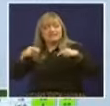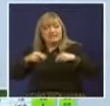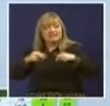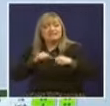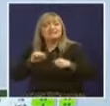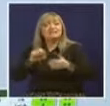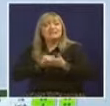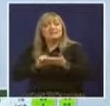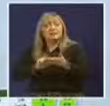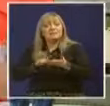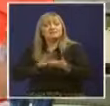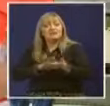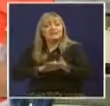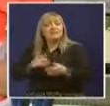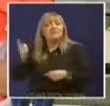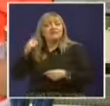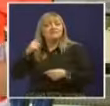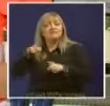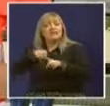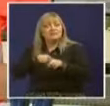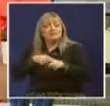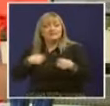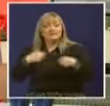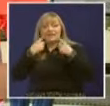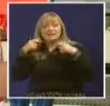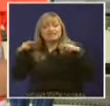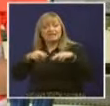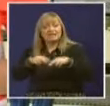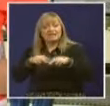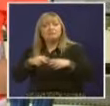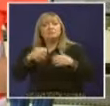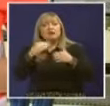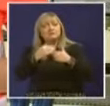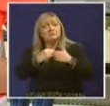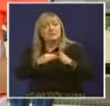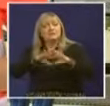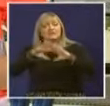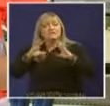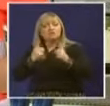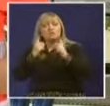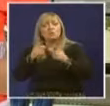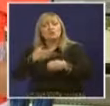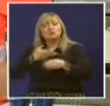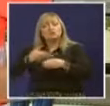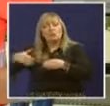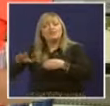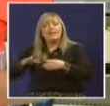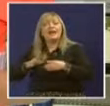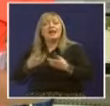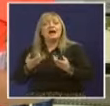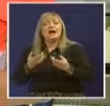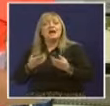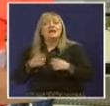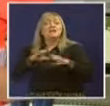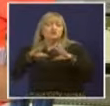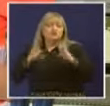отговорните институции всеки месец. Ние следим параметрите и всички емисии, които се генерират от процеса, са изключително в